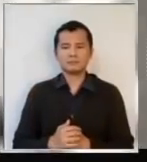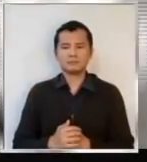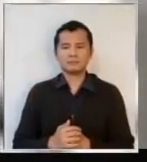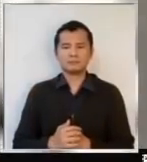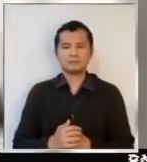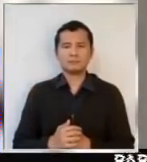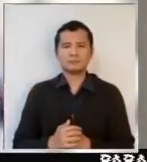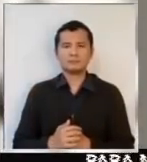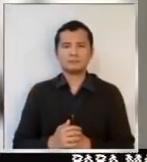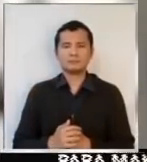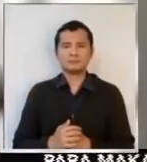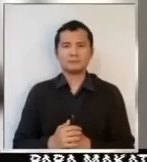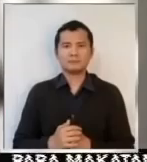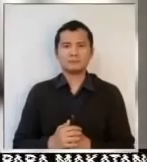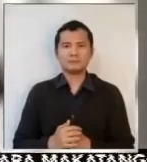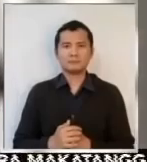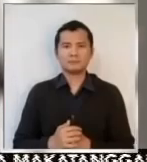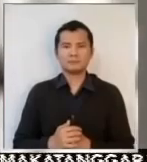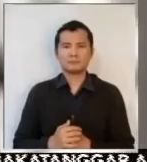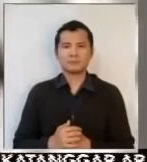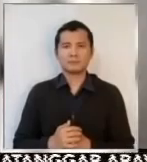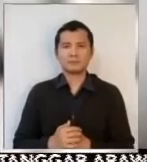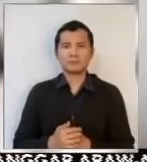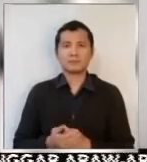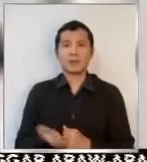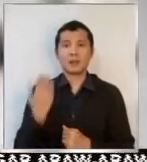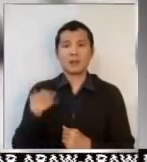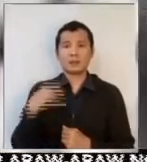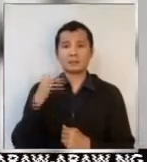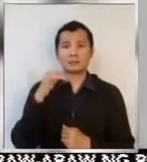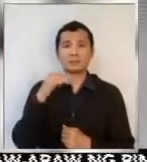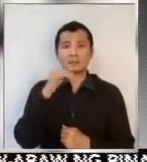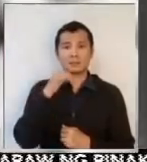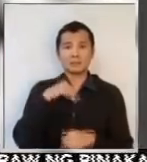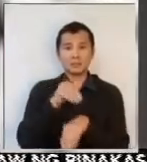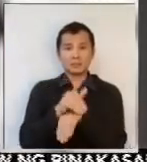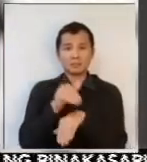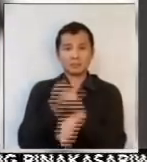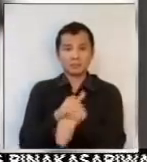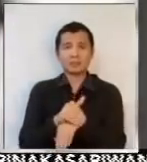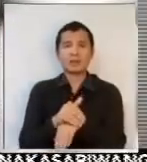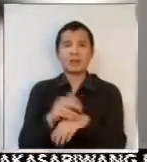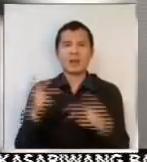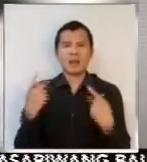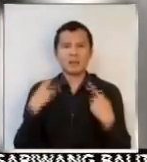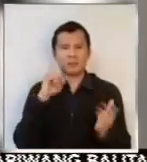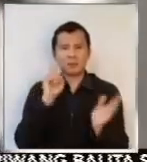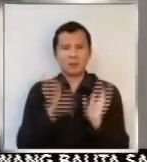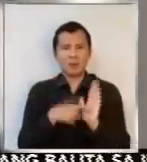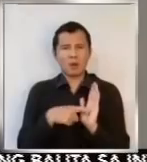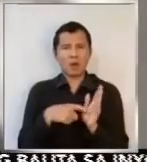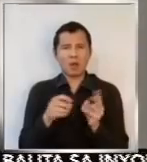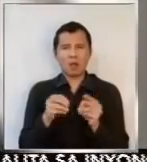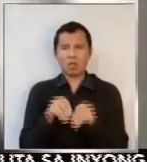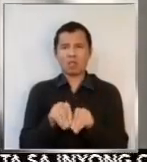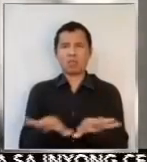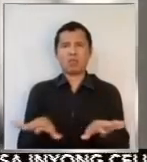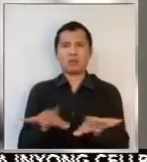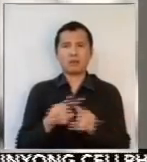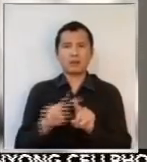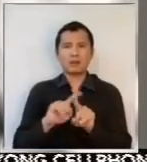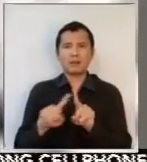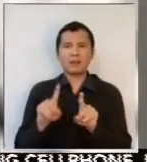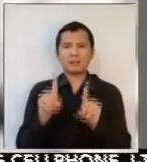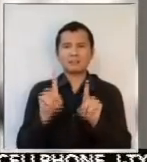This oras ng gabi nang tumambad sa kalsada ang nagkalat ng mga gamit ng rapid test kit na ito malapit sa Trabajo Market sa